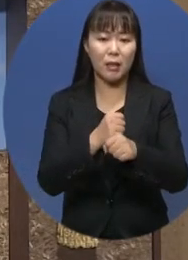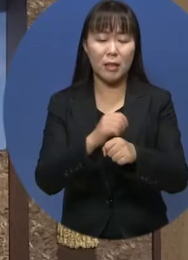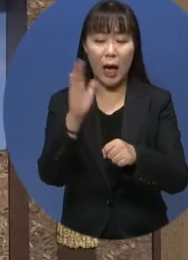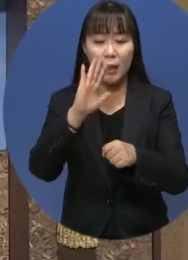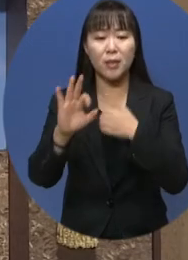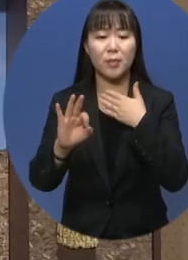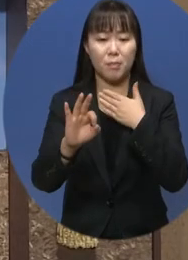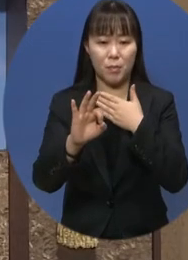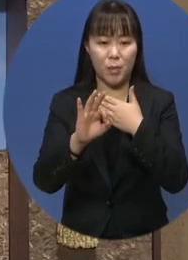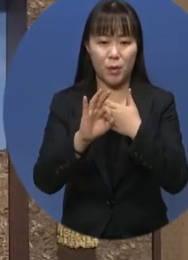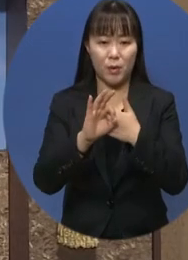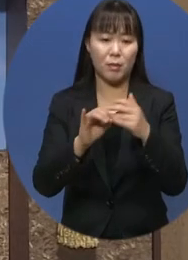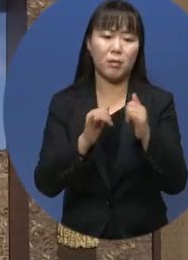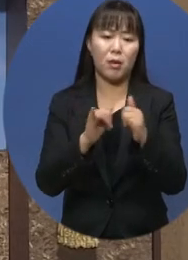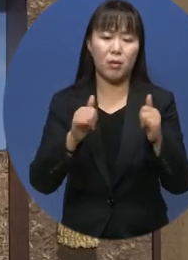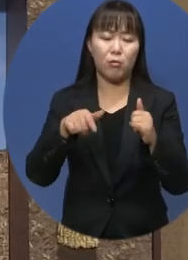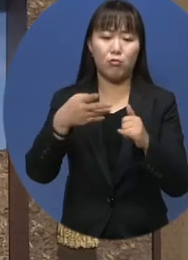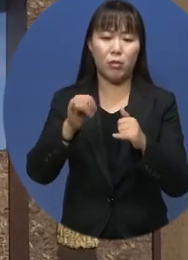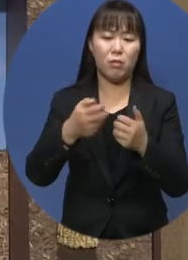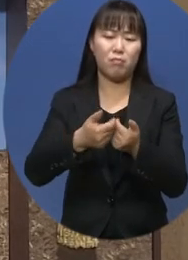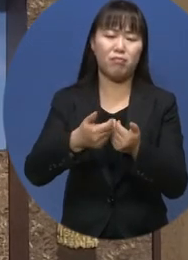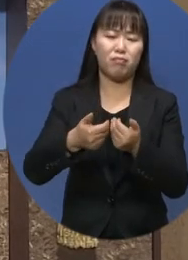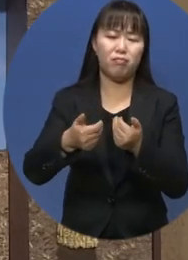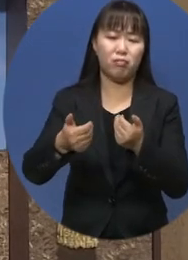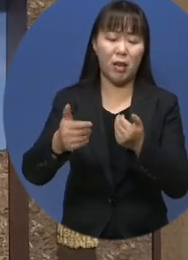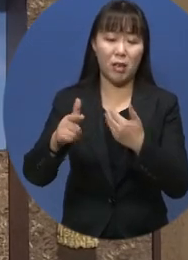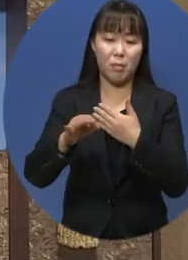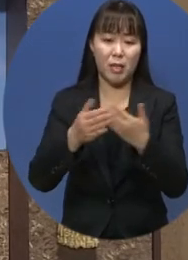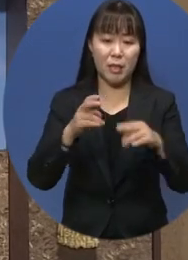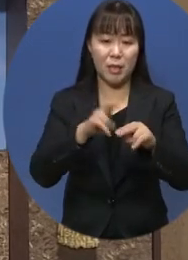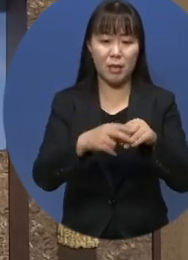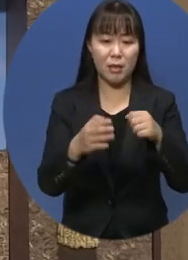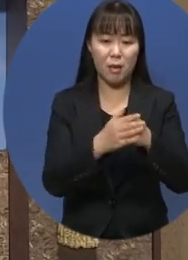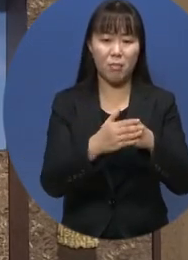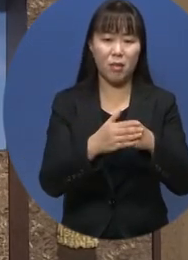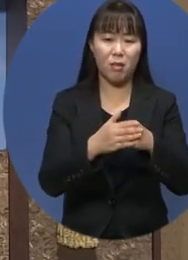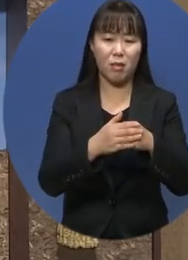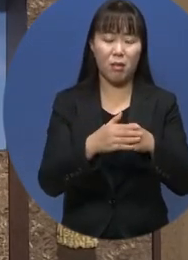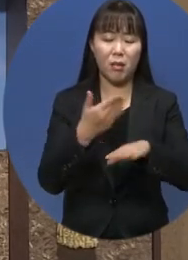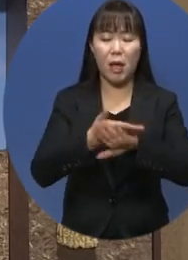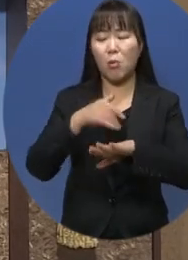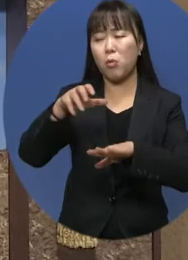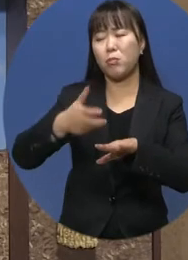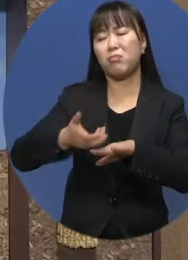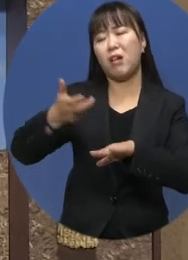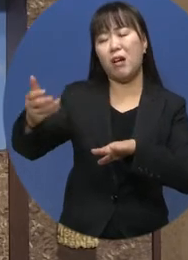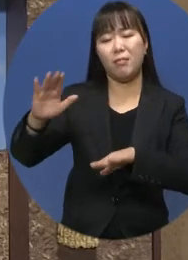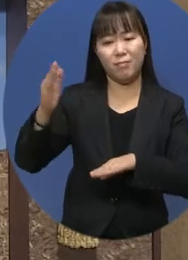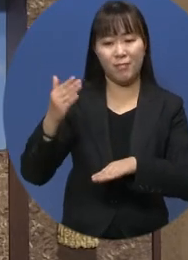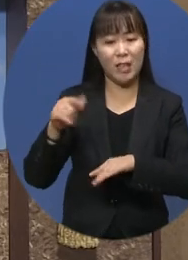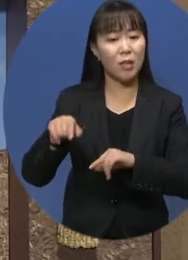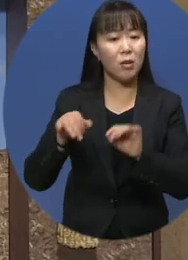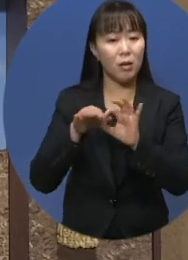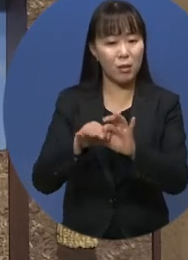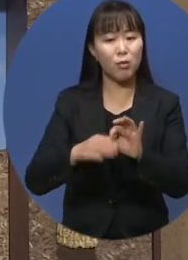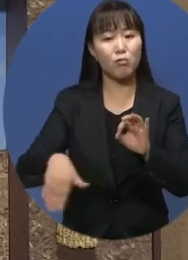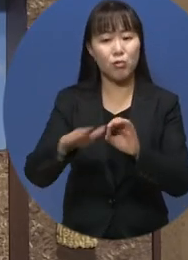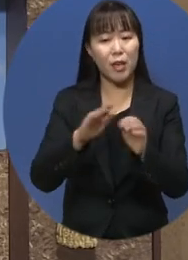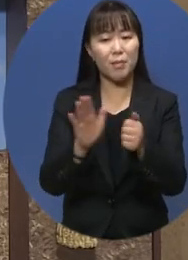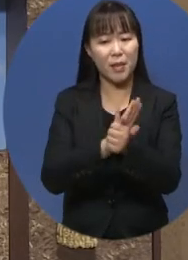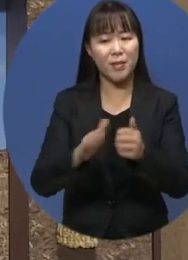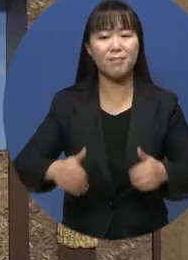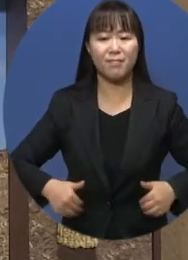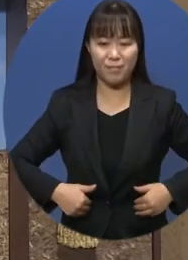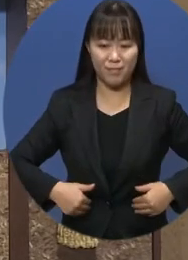않으면 사람들이 구리를 떠 라든가 일자를 때 멀리 나가야 돼 이런 부분들도 우리가 챙겨 줘야